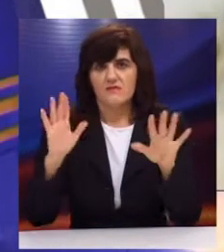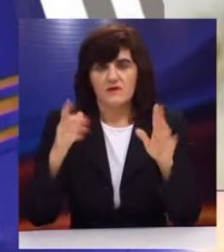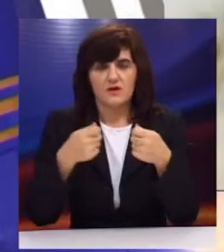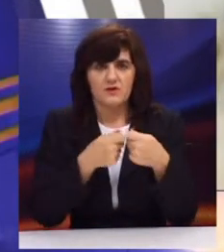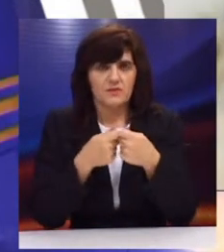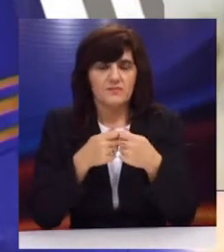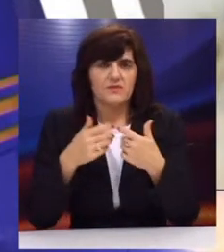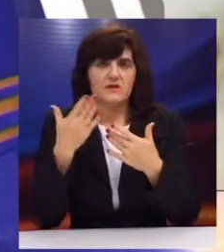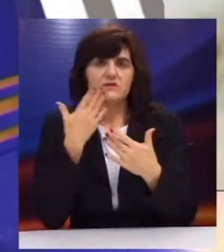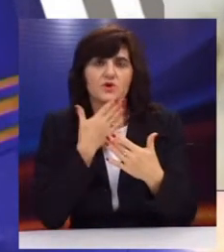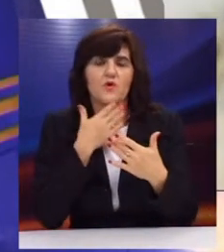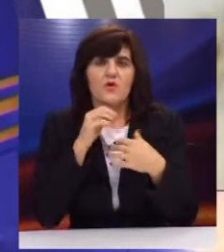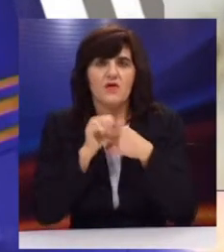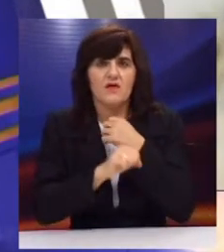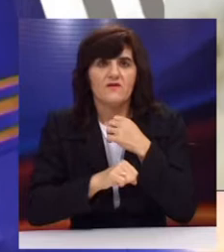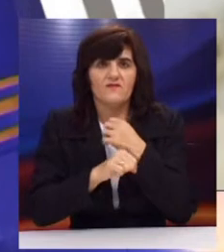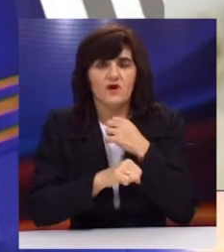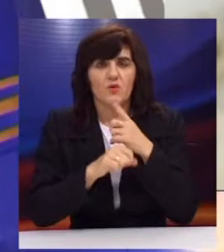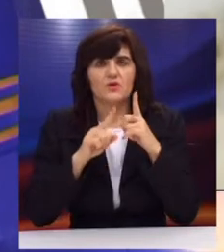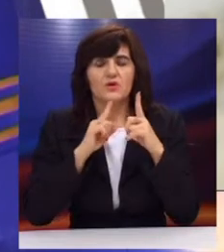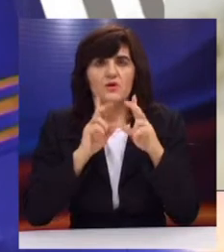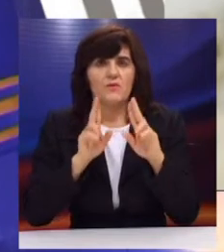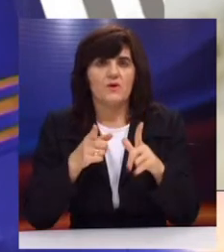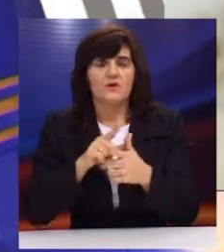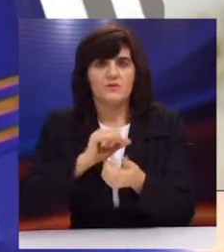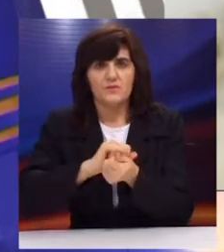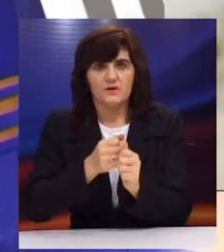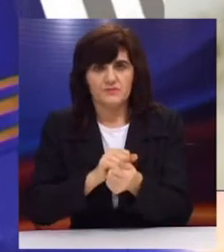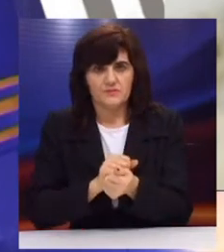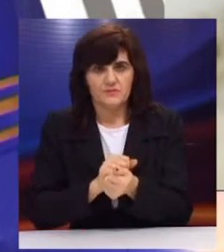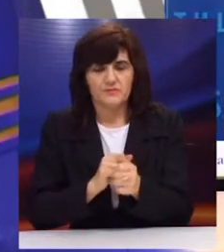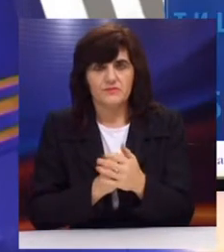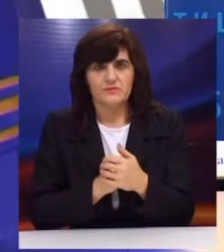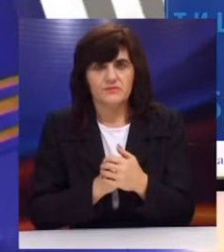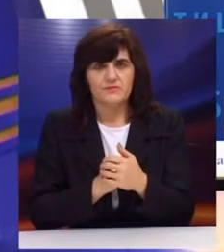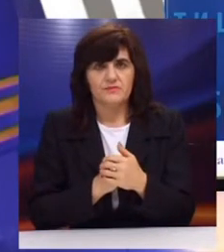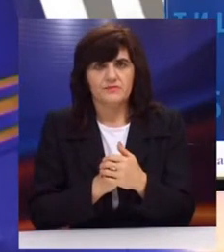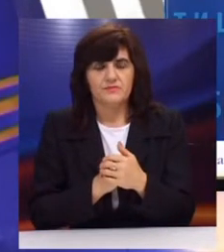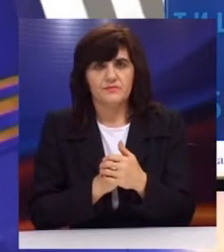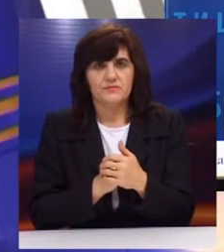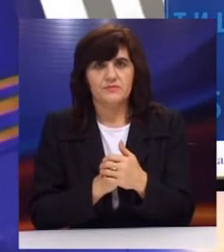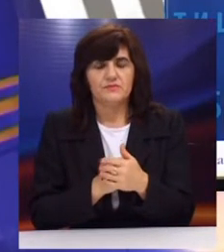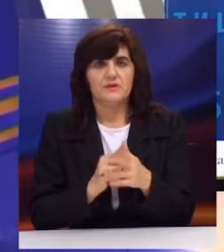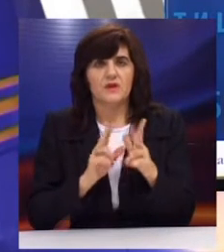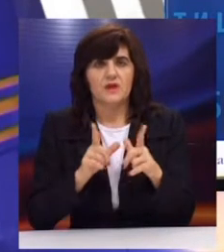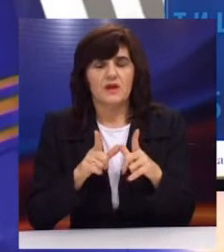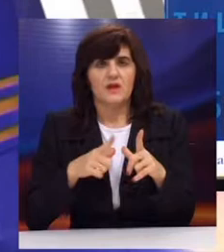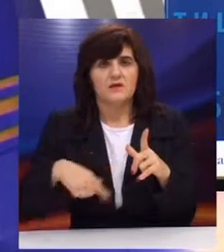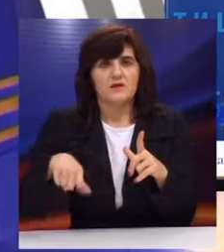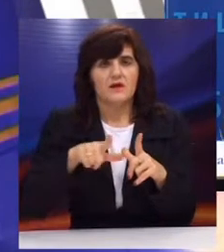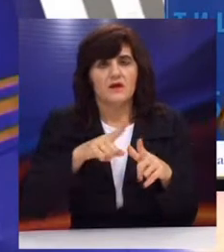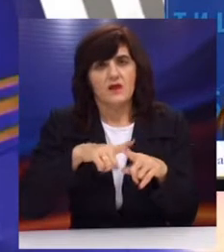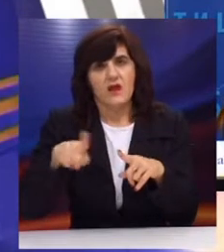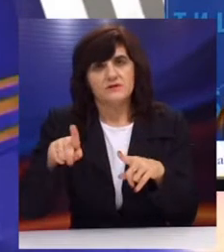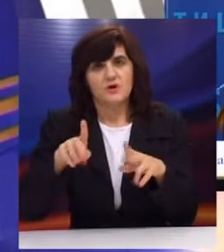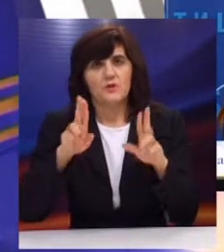škola, fakulteta i društava koja se bore protiv ove bolesti. Na neke faktore možemo uticati, na neke ne